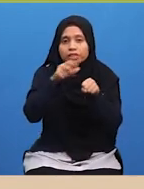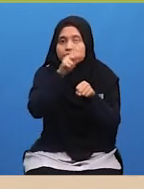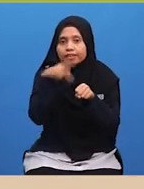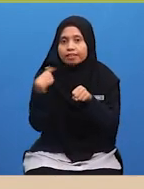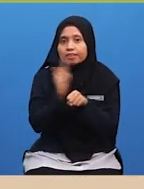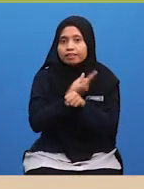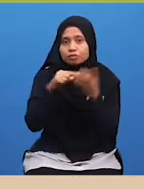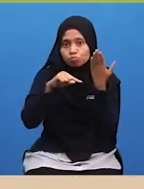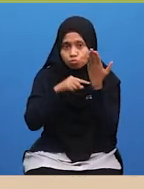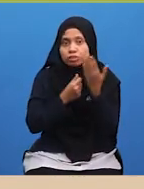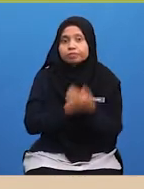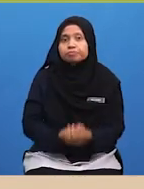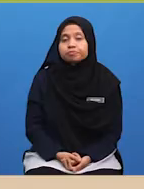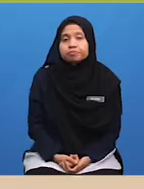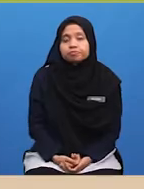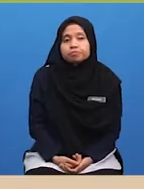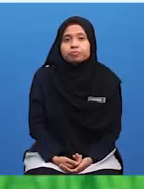Bolehkah kita mulakan?